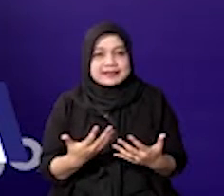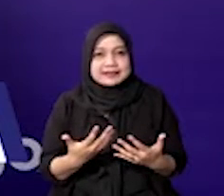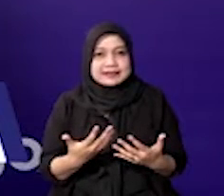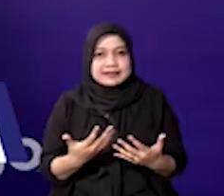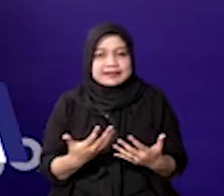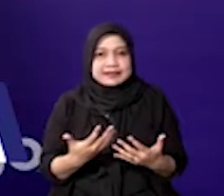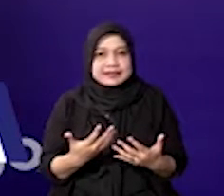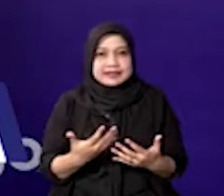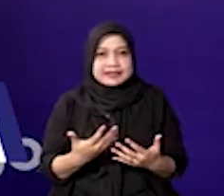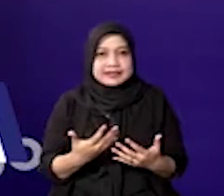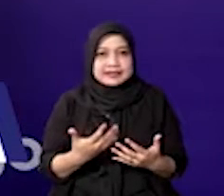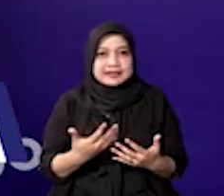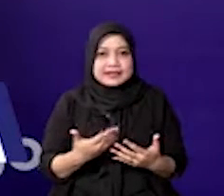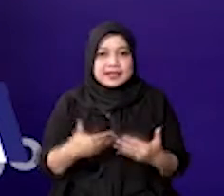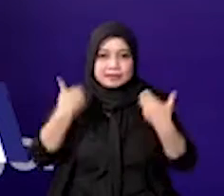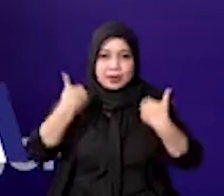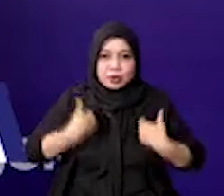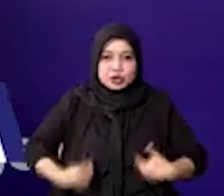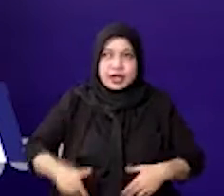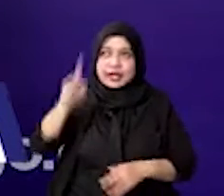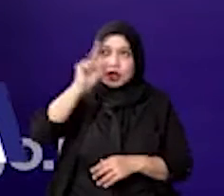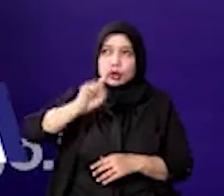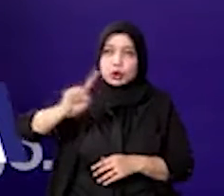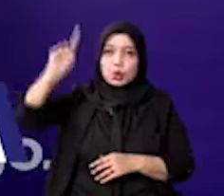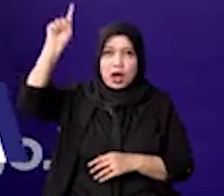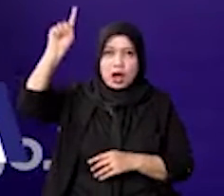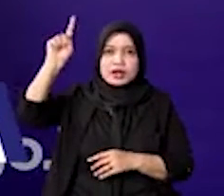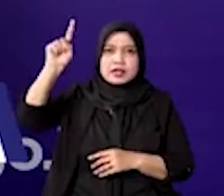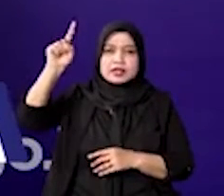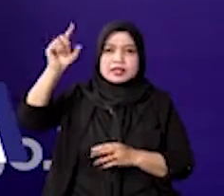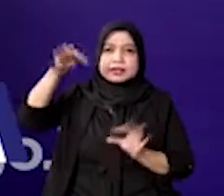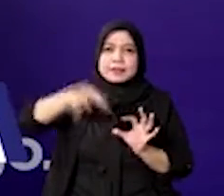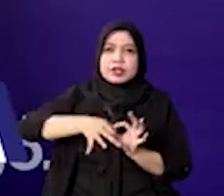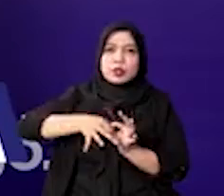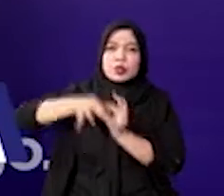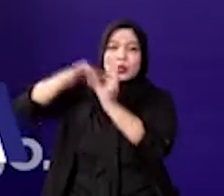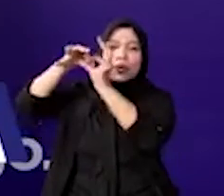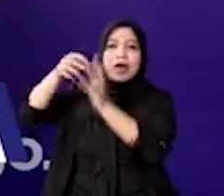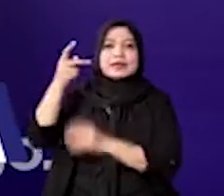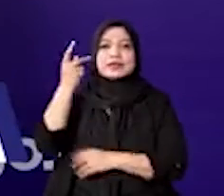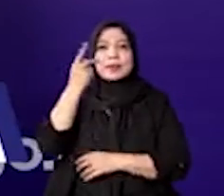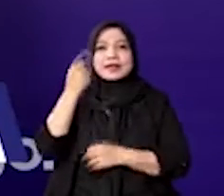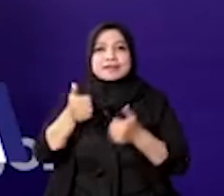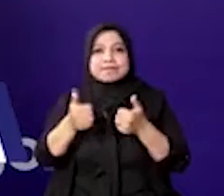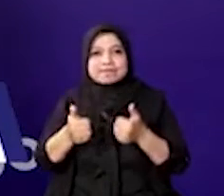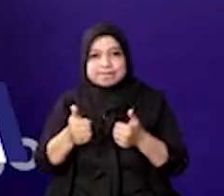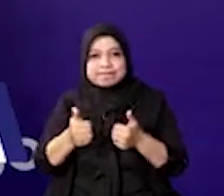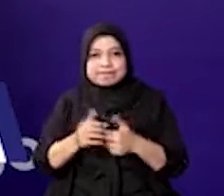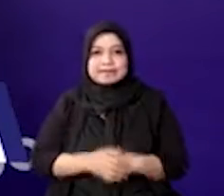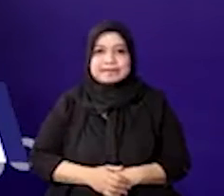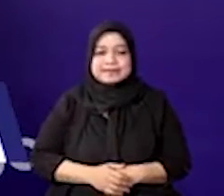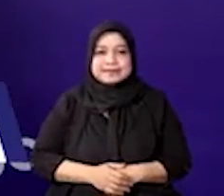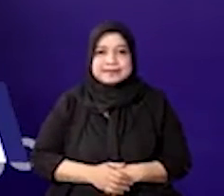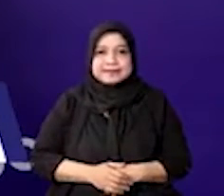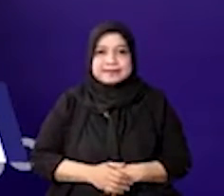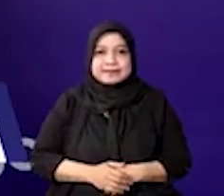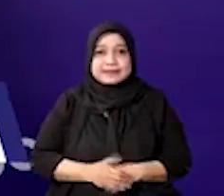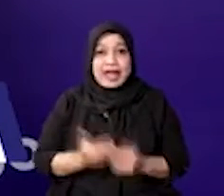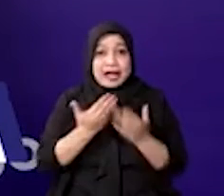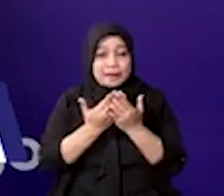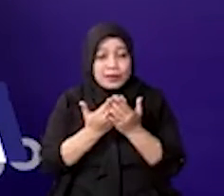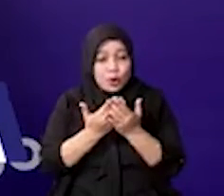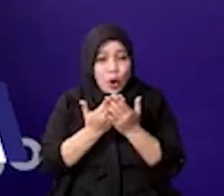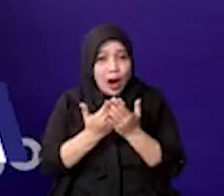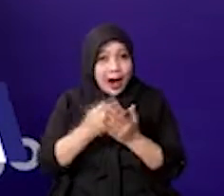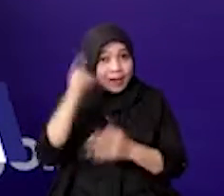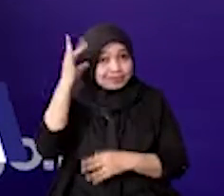hubungan manusia dengan sang penciptanya yaitu hendaknya juga dia jangan lupa